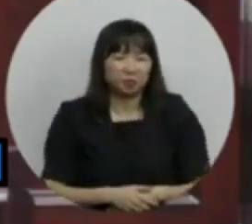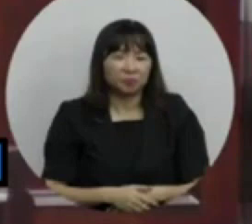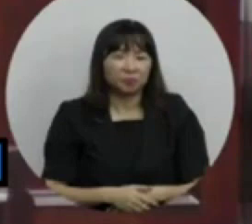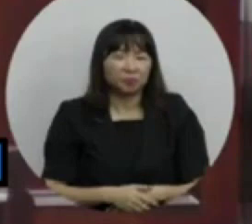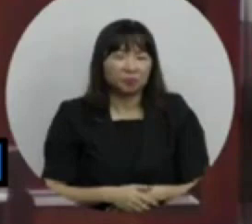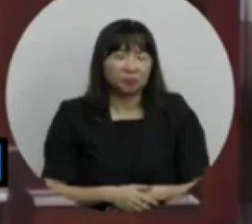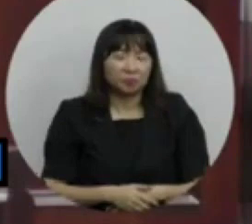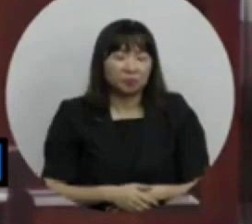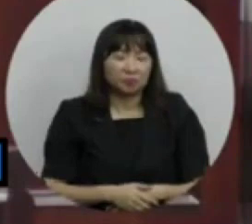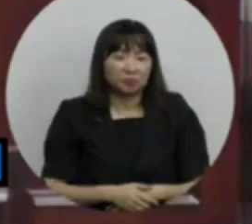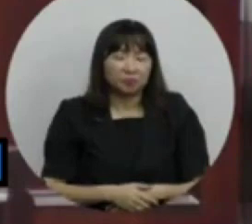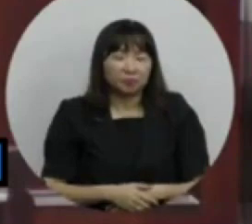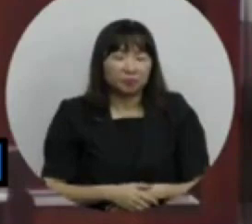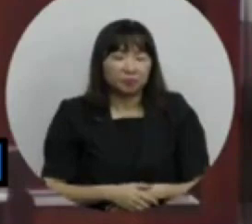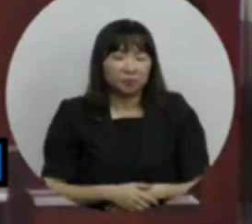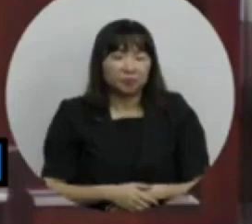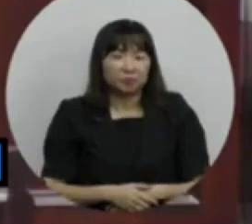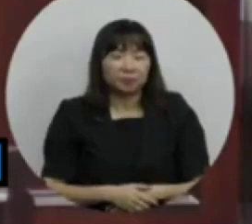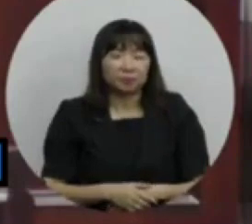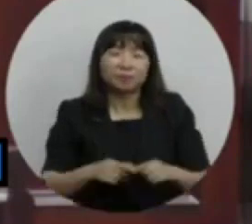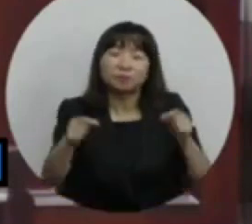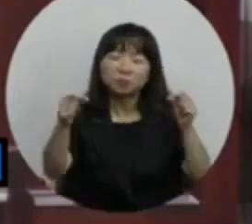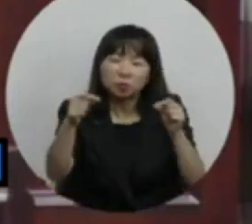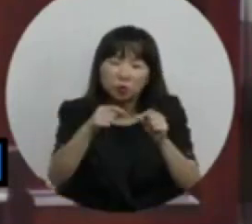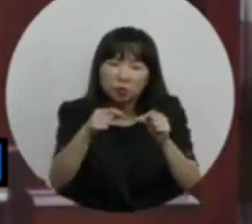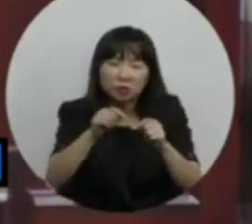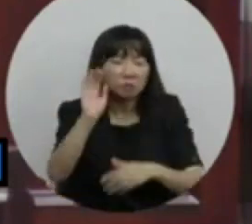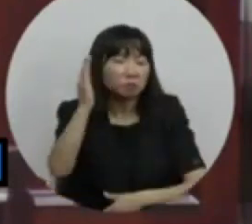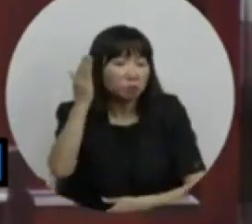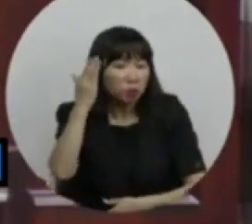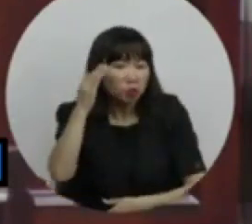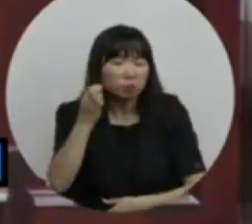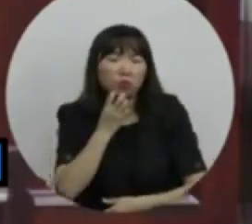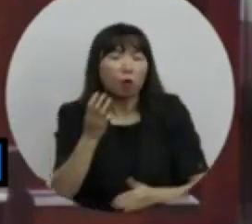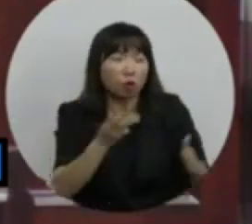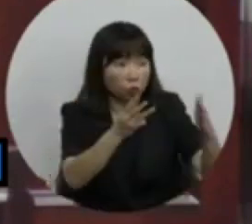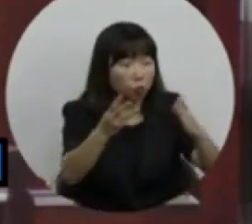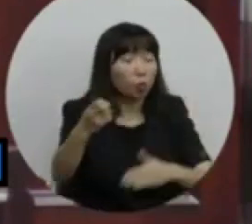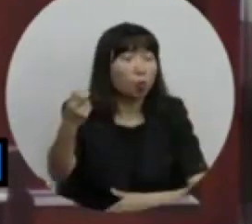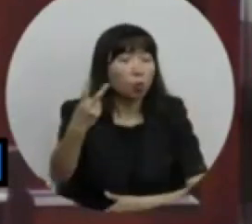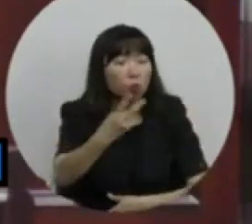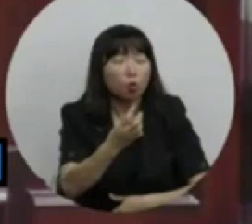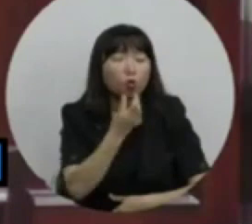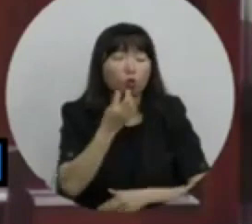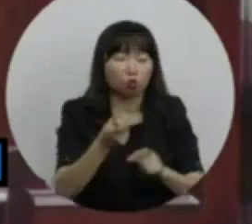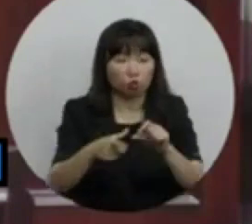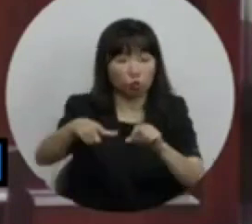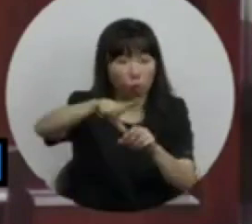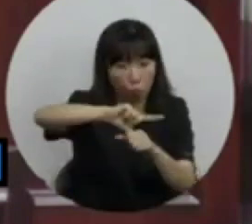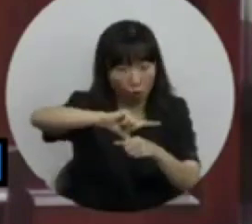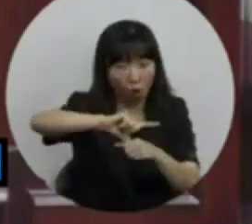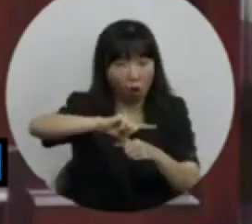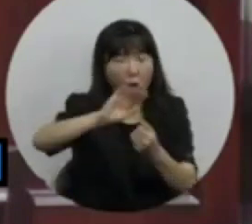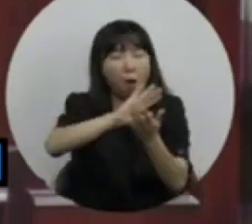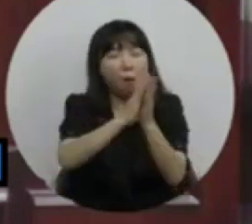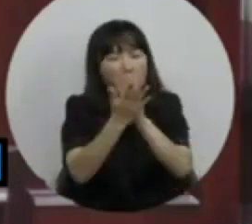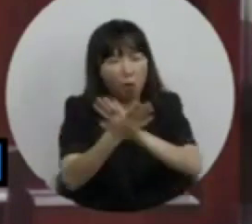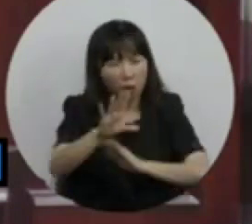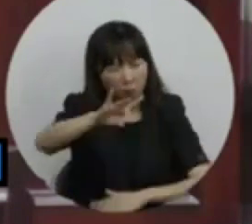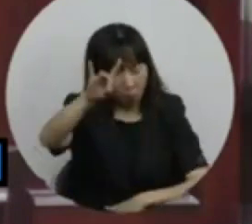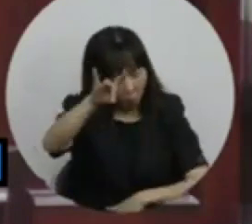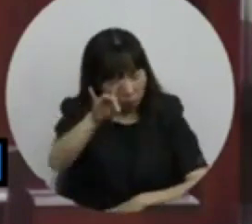그리고 의원님 여러분, 최근 여주시는 경기도는 물론 수도권 내에서도 변화에